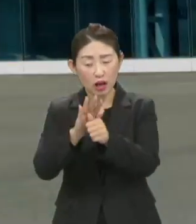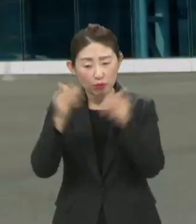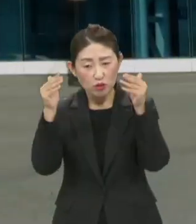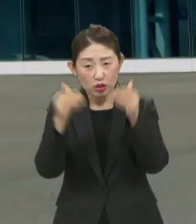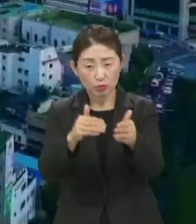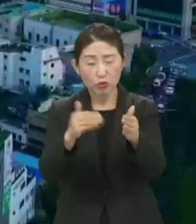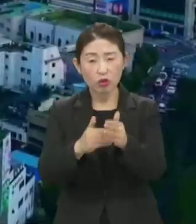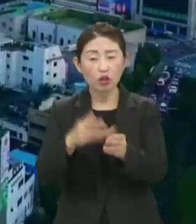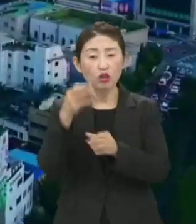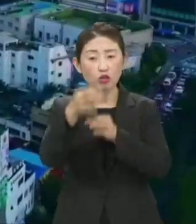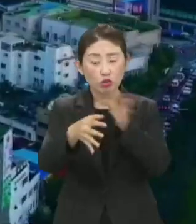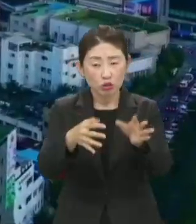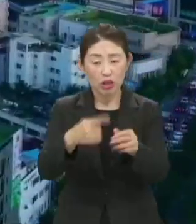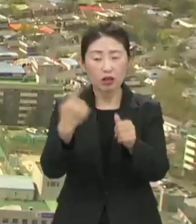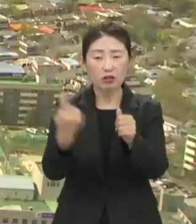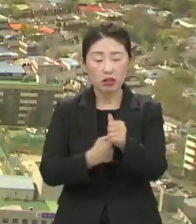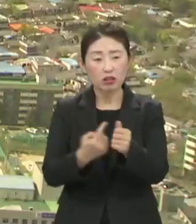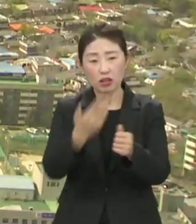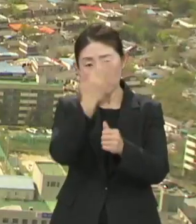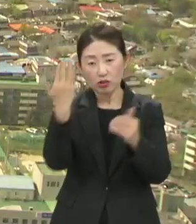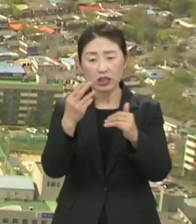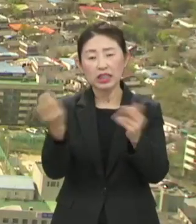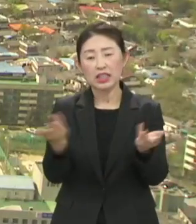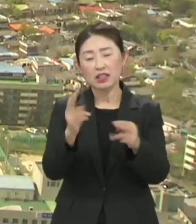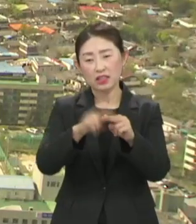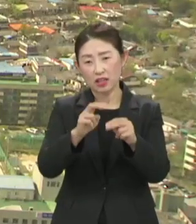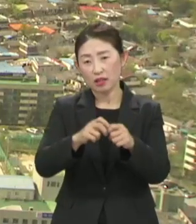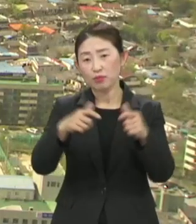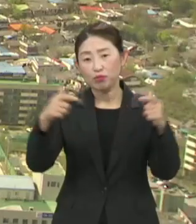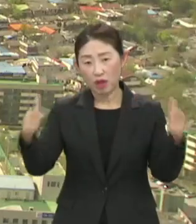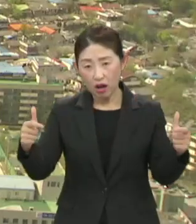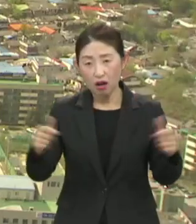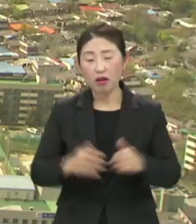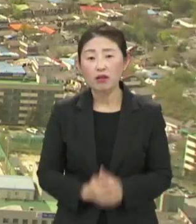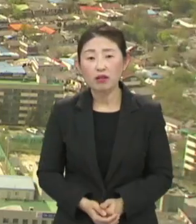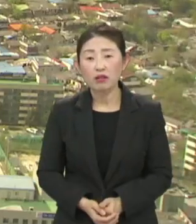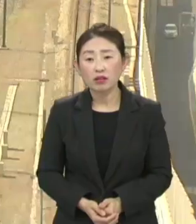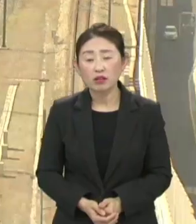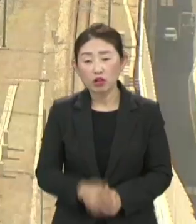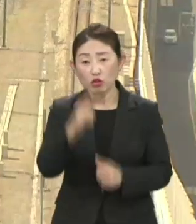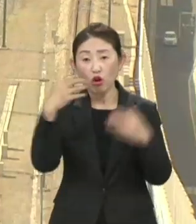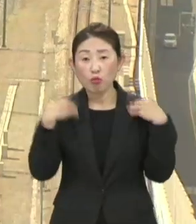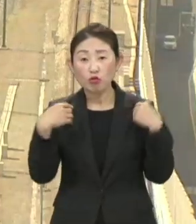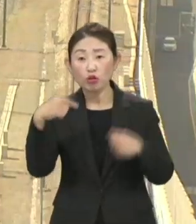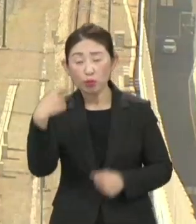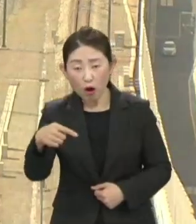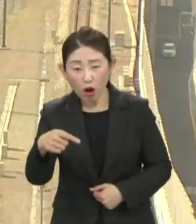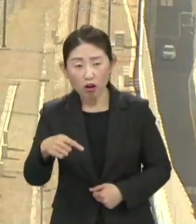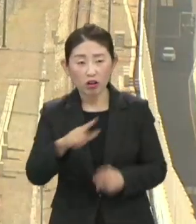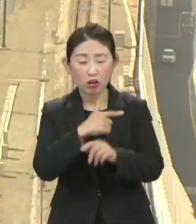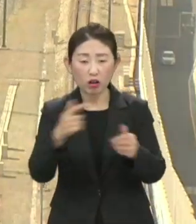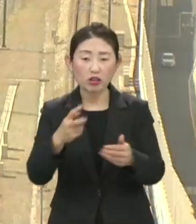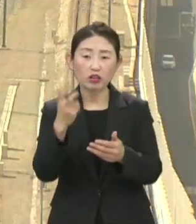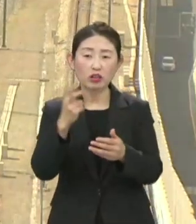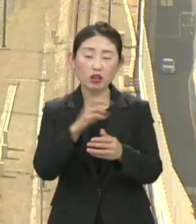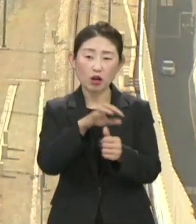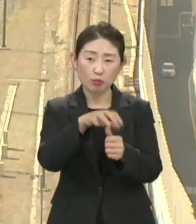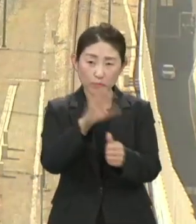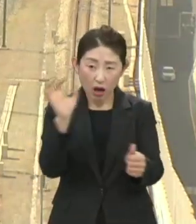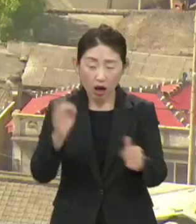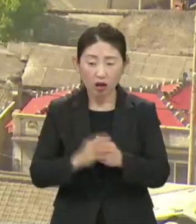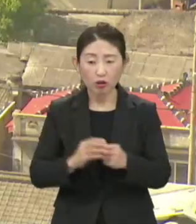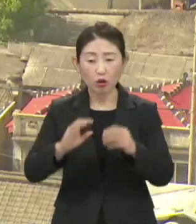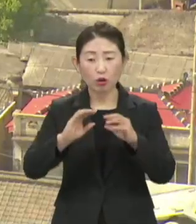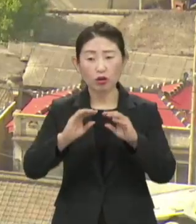기업투자와 청년 일자리 창출을 견인하는 광역 성장 거점 사업으로 정부는 도시건축 규제 완화와 국공유지